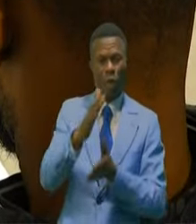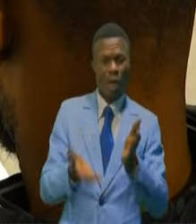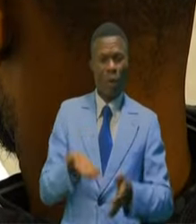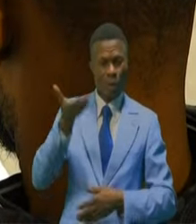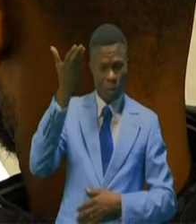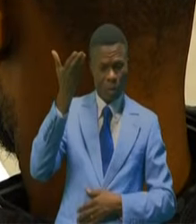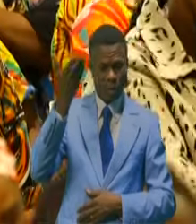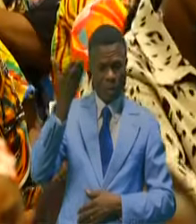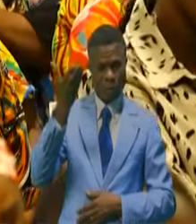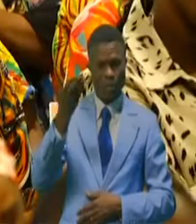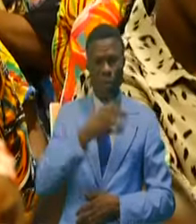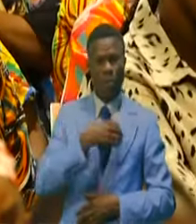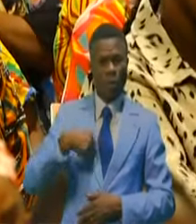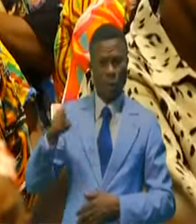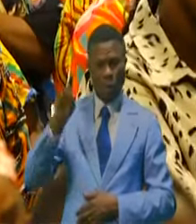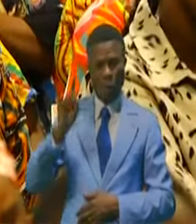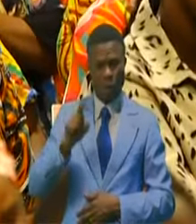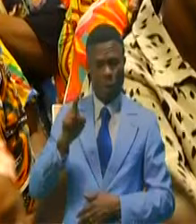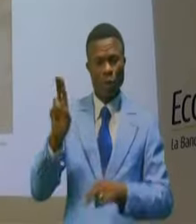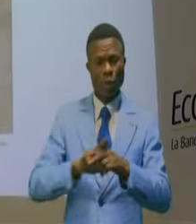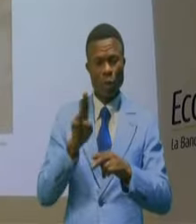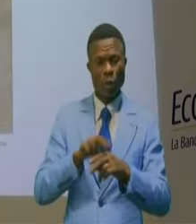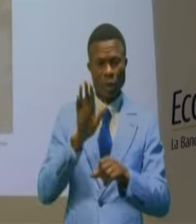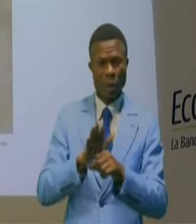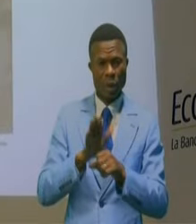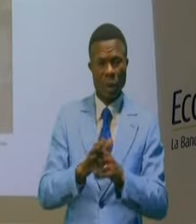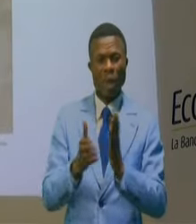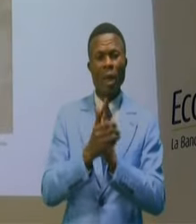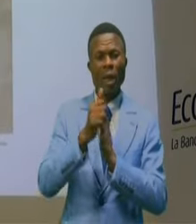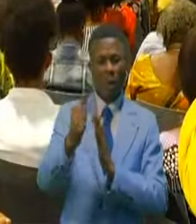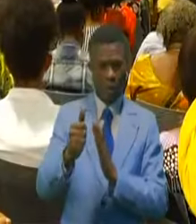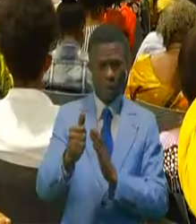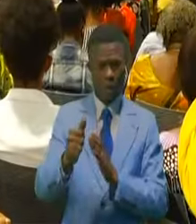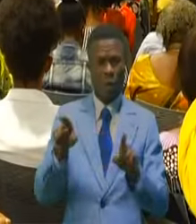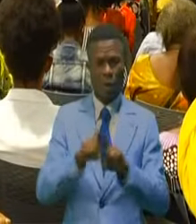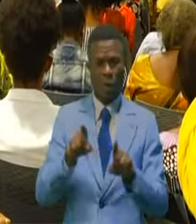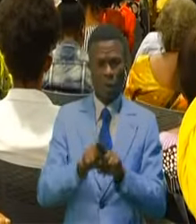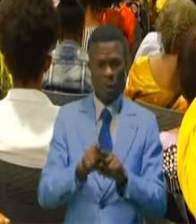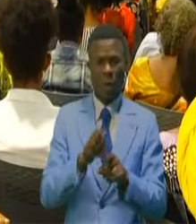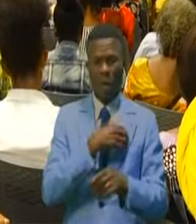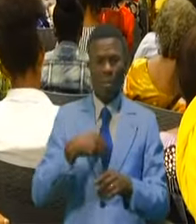de clientèle, ces mamans doivent miser beaucoup plus sur la qualité, selon